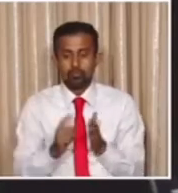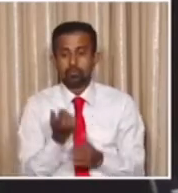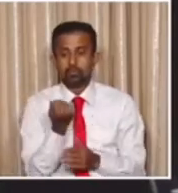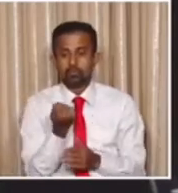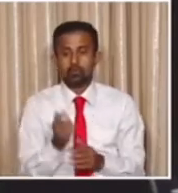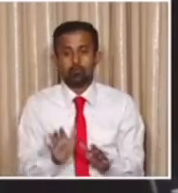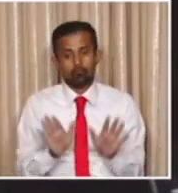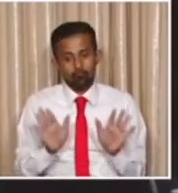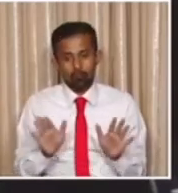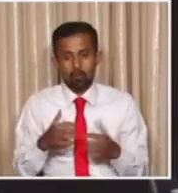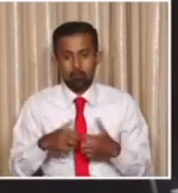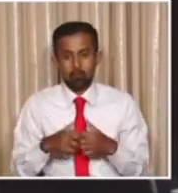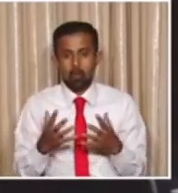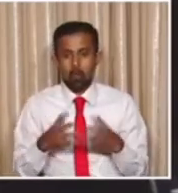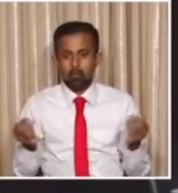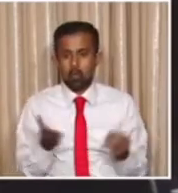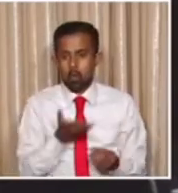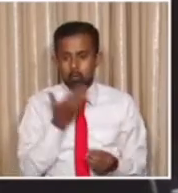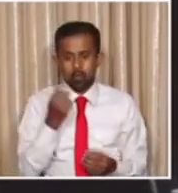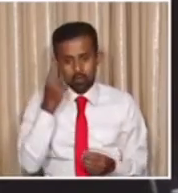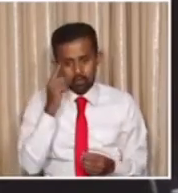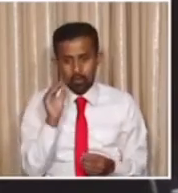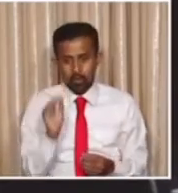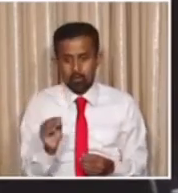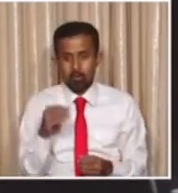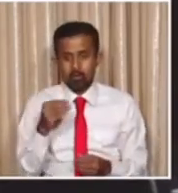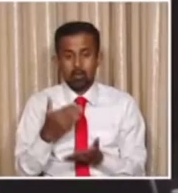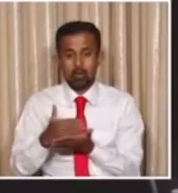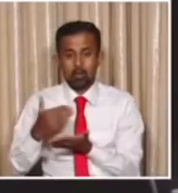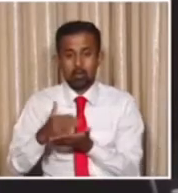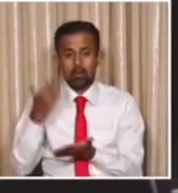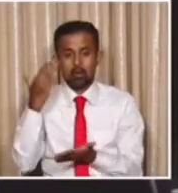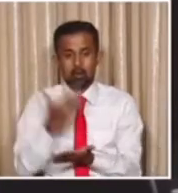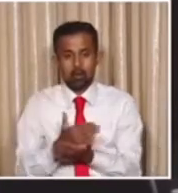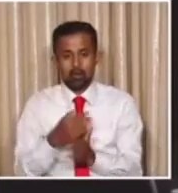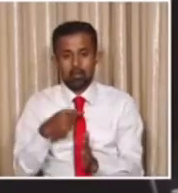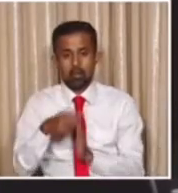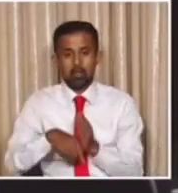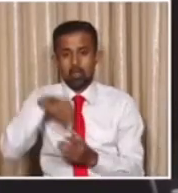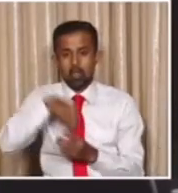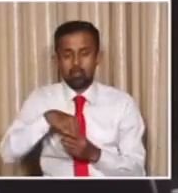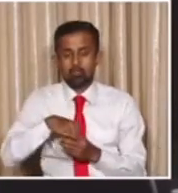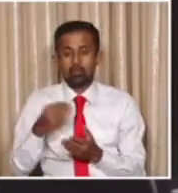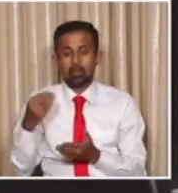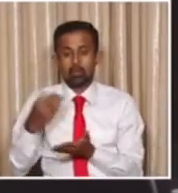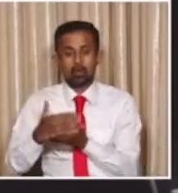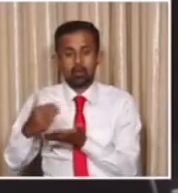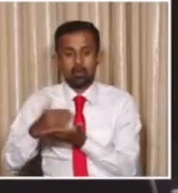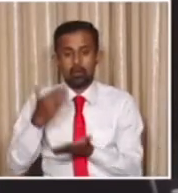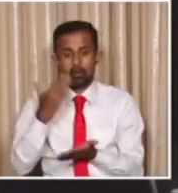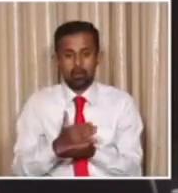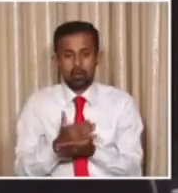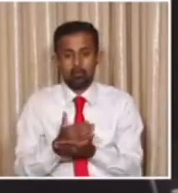විතරක් මේ අර්බුදයෙන් ගොඩ එන්න පුළුවන් කියලා හිතනවා නම් ණය ප්‍රතිව්‍යුහගතකරණය කියලා දේශීය වශයෙන් තියෙන ණය ප්‍රතිව්‍යුහගත කරන්න යන්නේ